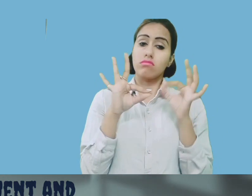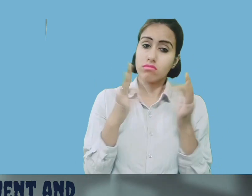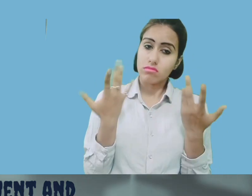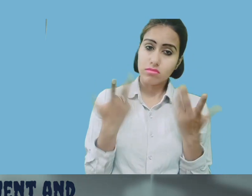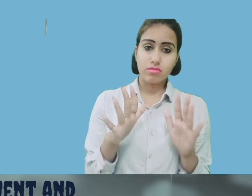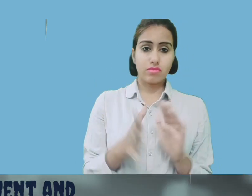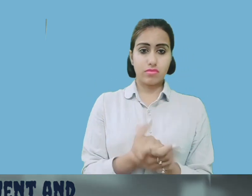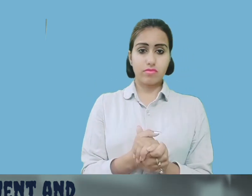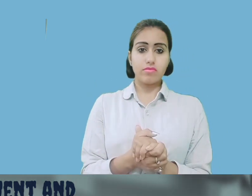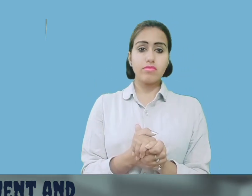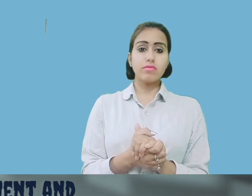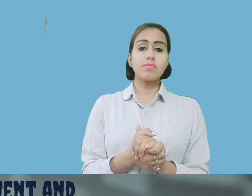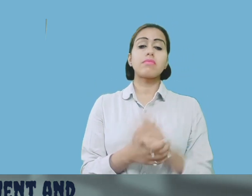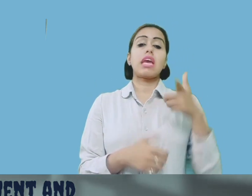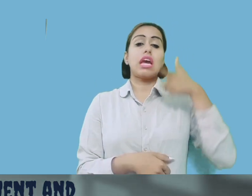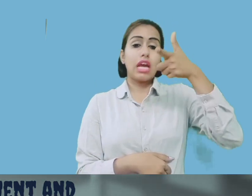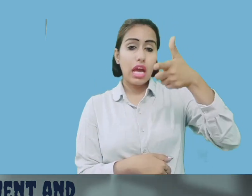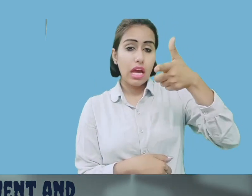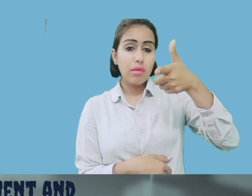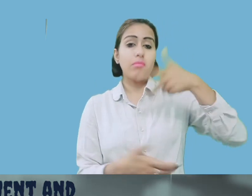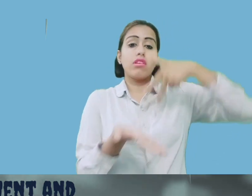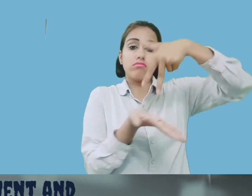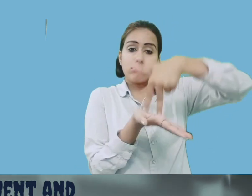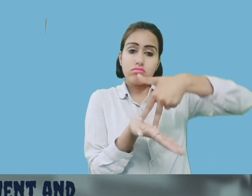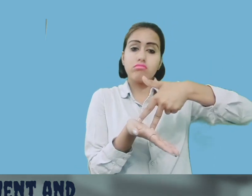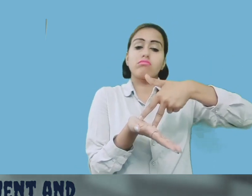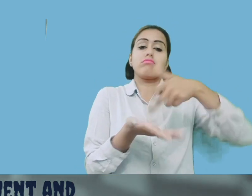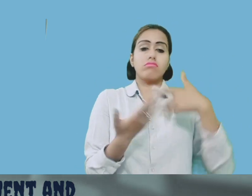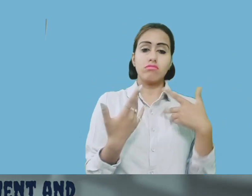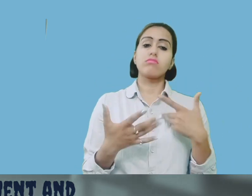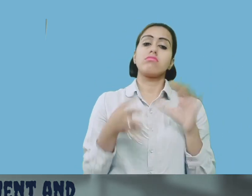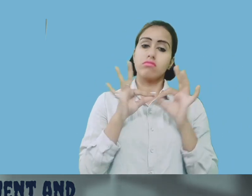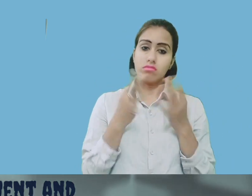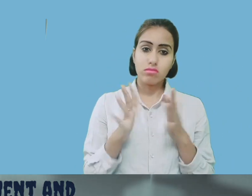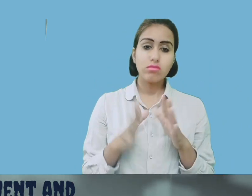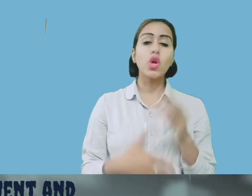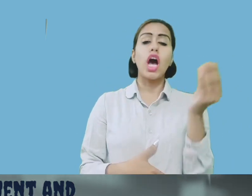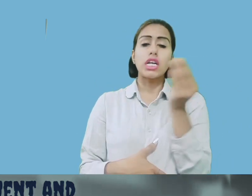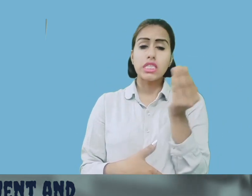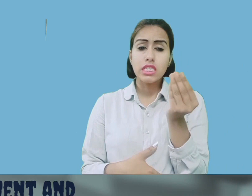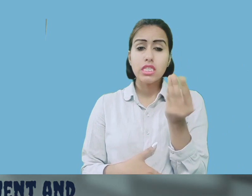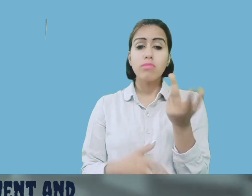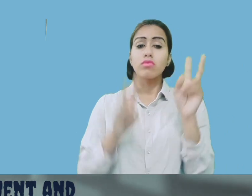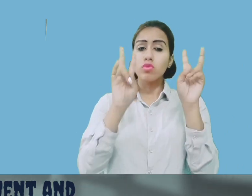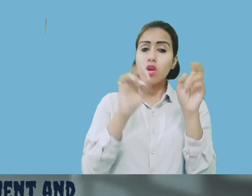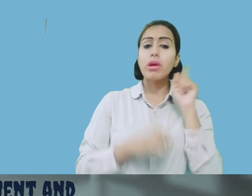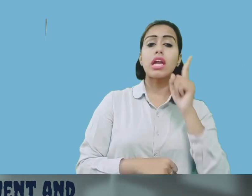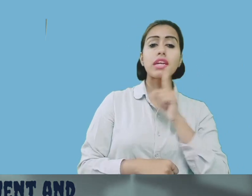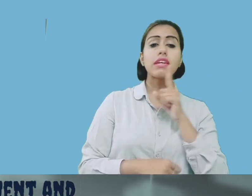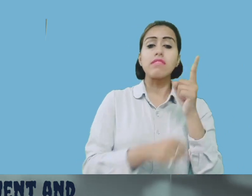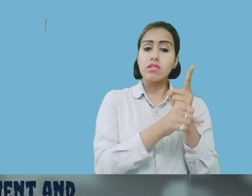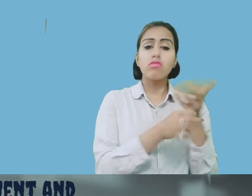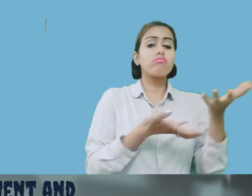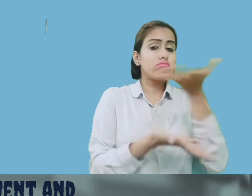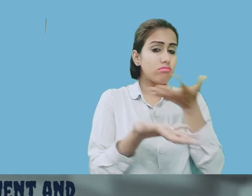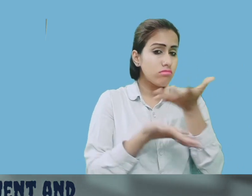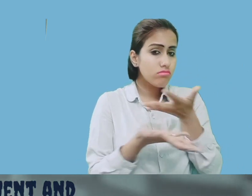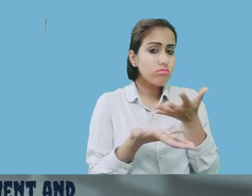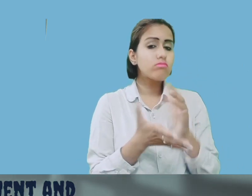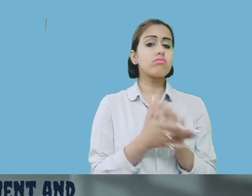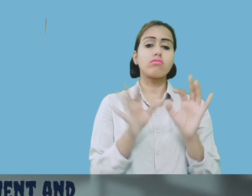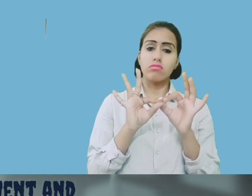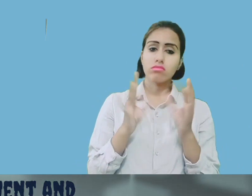के मतलब देश के माने जाने NGOs हैं जिनके साथ में मैंने दिल्ली में एज अ साइन लैंग्वेज ट्रेनर और सॉफ्ट स्किल ट्रेनर भी काम किया हुआ